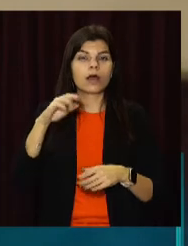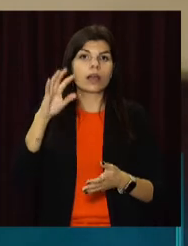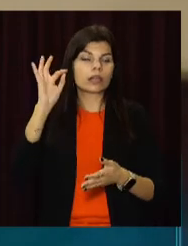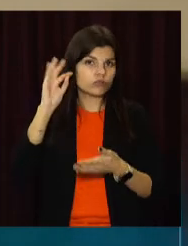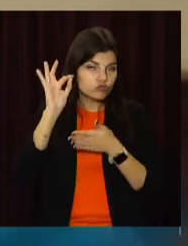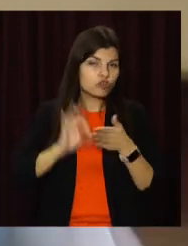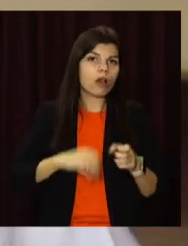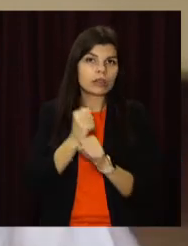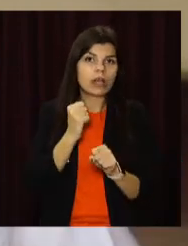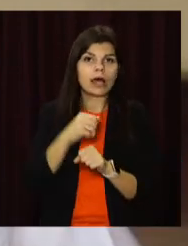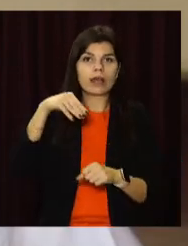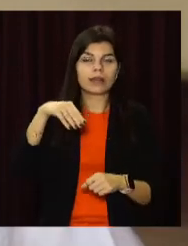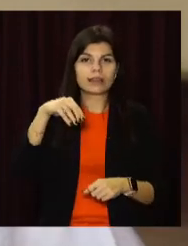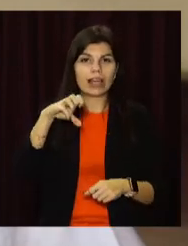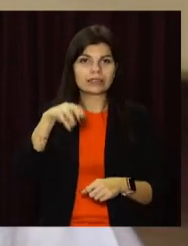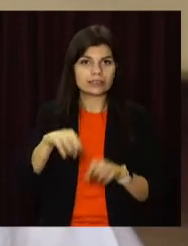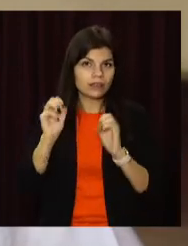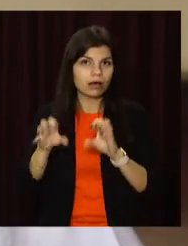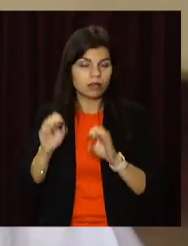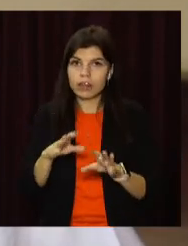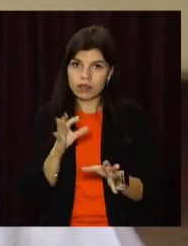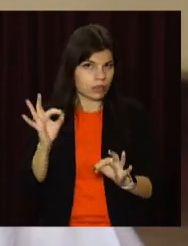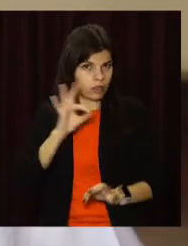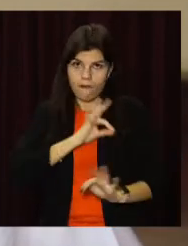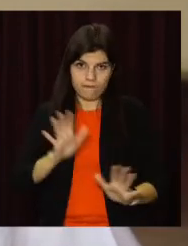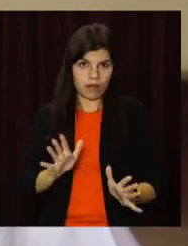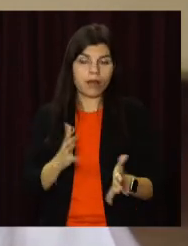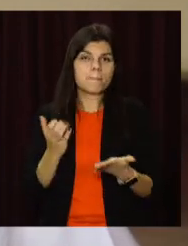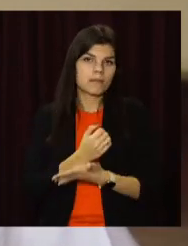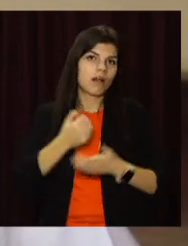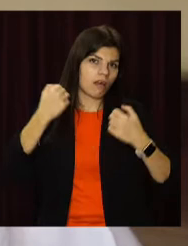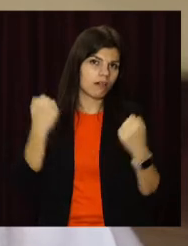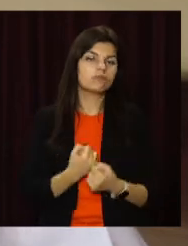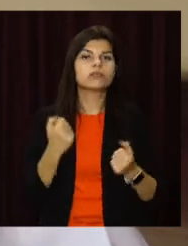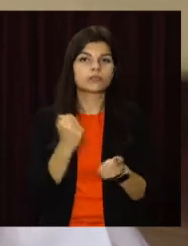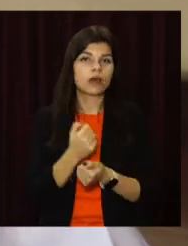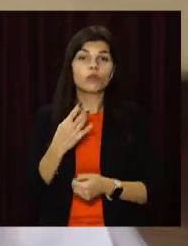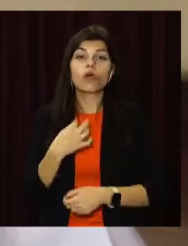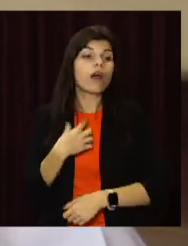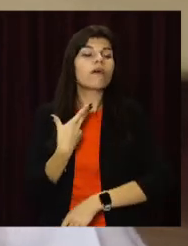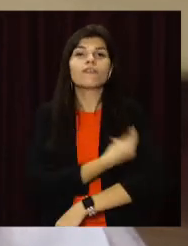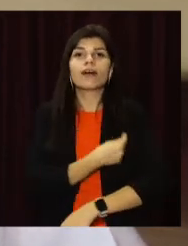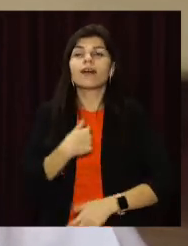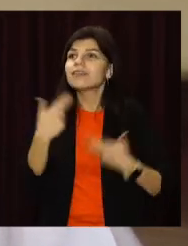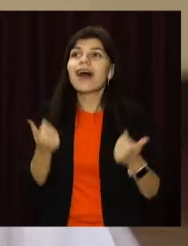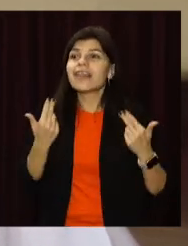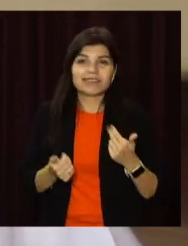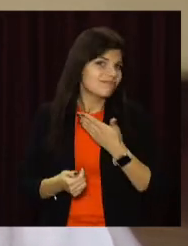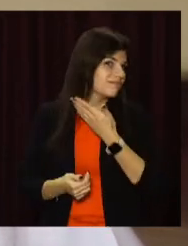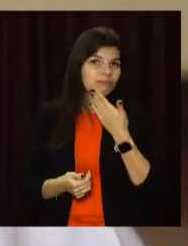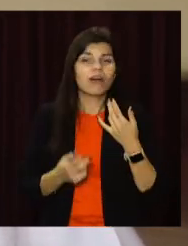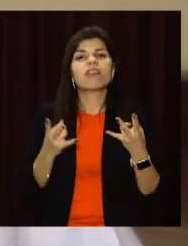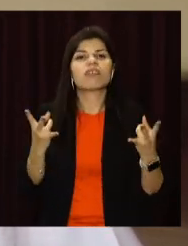який робити невигідно. От і все, тому і прийшлося робити вакцинацію. Не скажу, що я в восторгі від цього, але... Надо